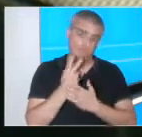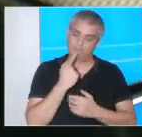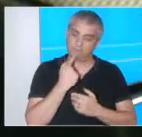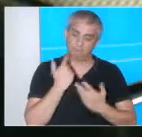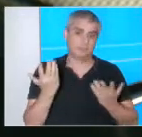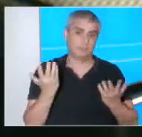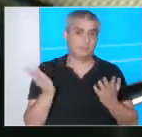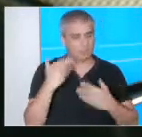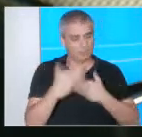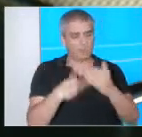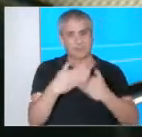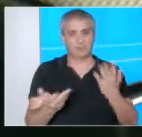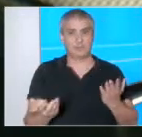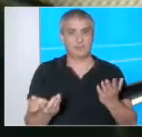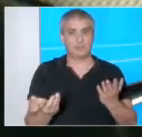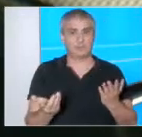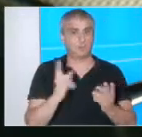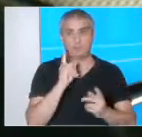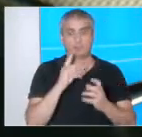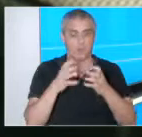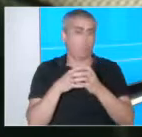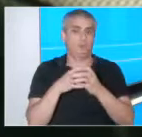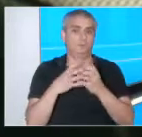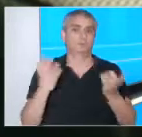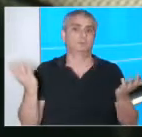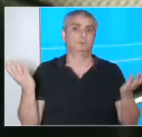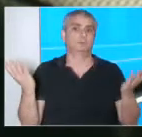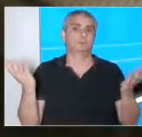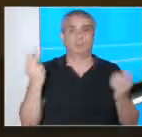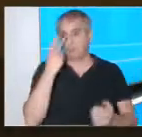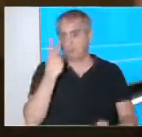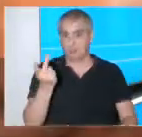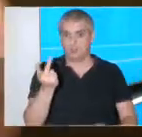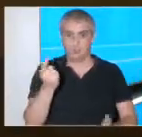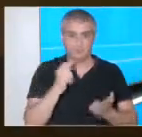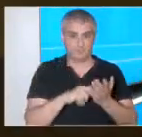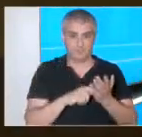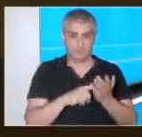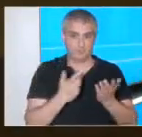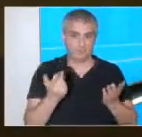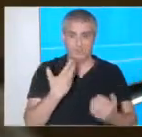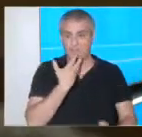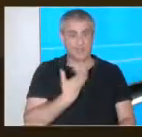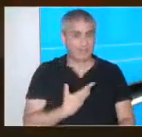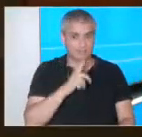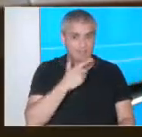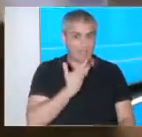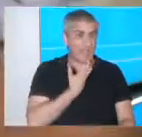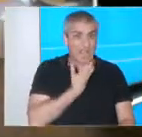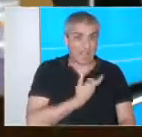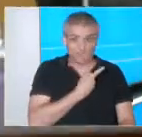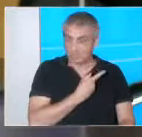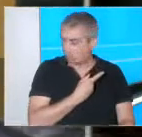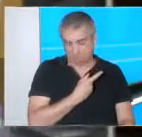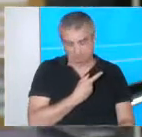עצמו, ובואו נתקדם לקראת הזה, אבל בכל אופן, אם אתה בגוש, אז אתה נשמע, לומר לך שזה בא מליצמן וגפני, זה חידוש שאני עכשיו שומע,